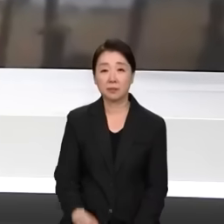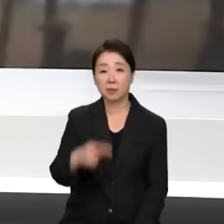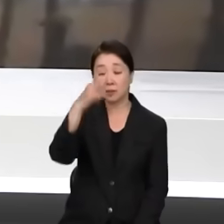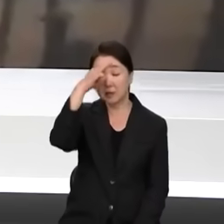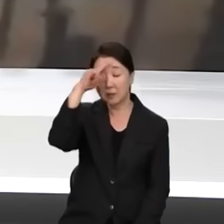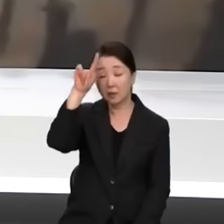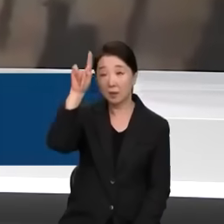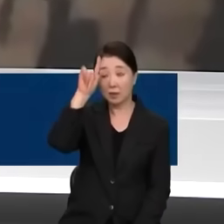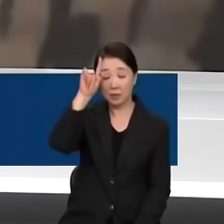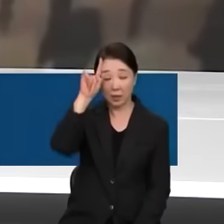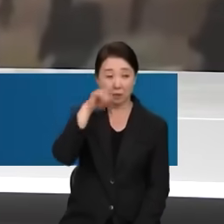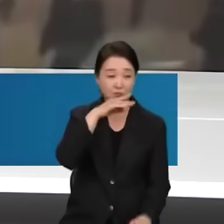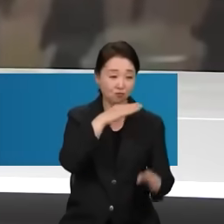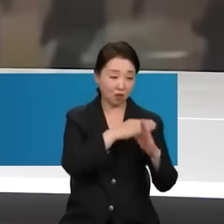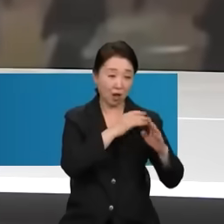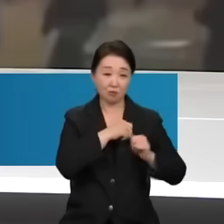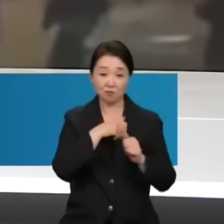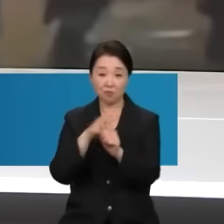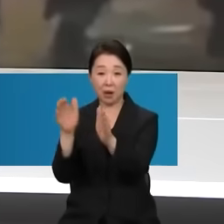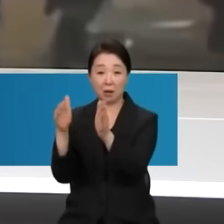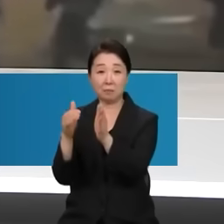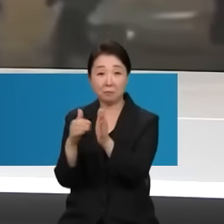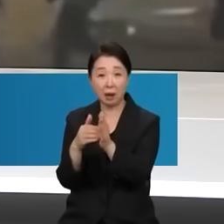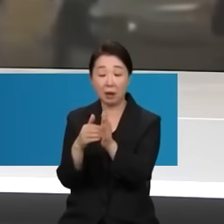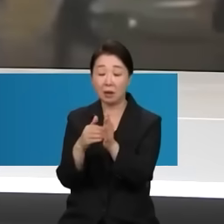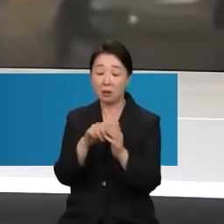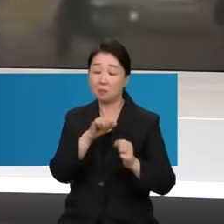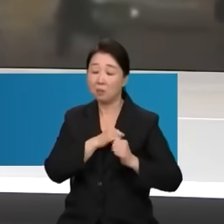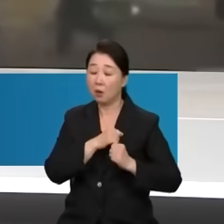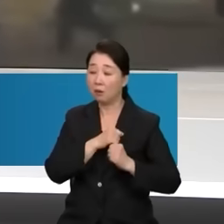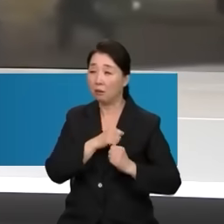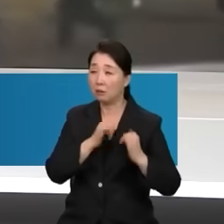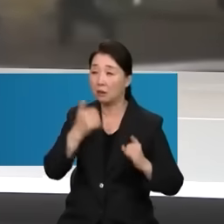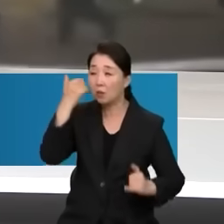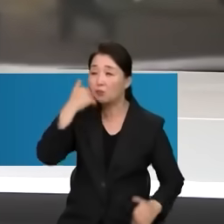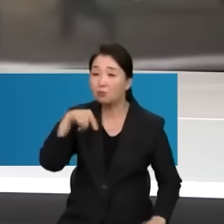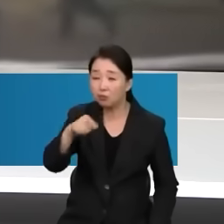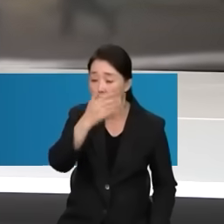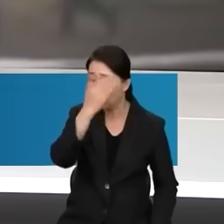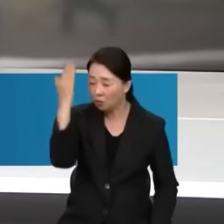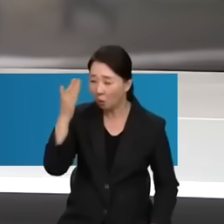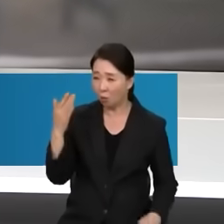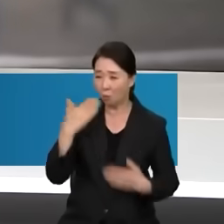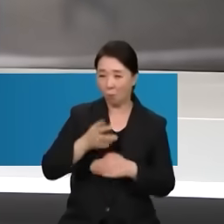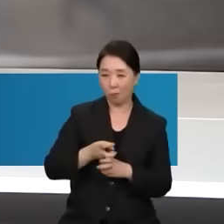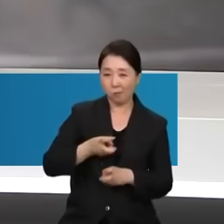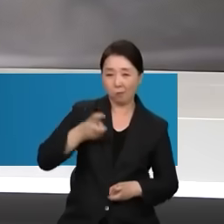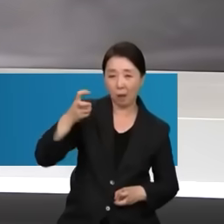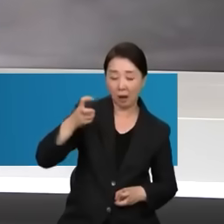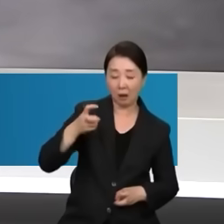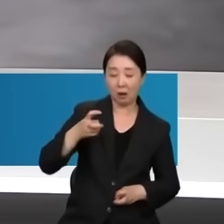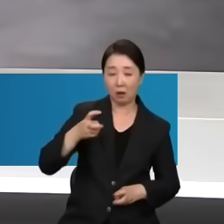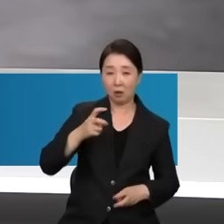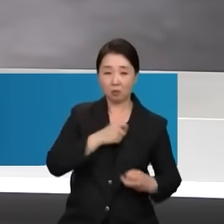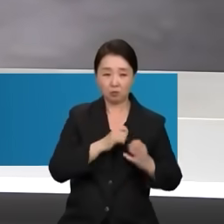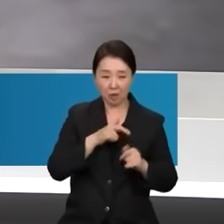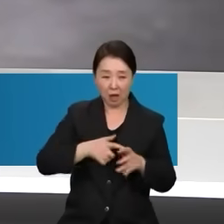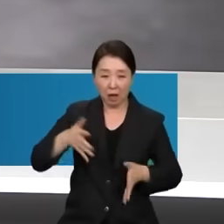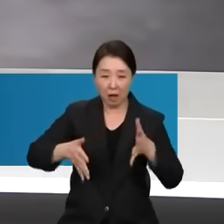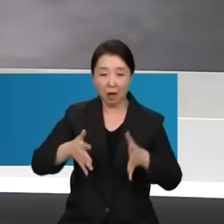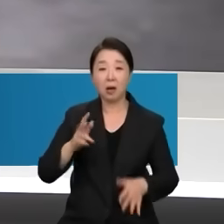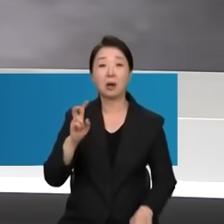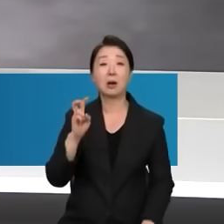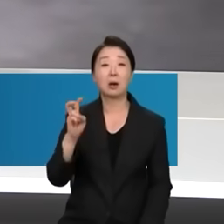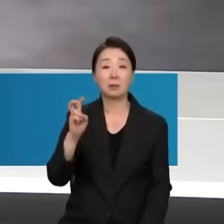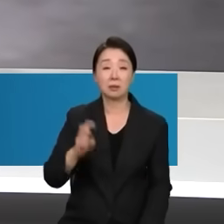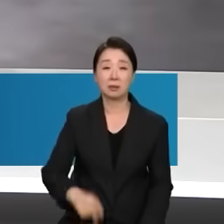러시아에 파병된 북한군이 어떤 병사들인지를 두고 너무 젊고 왜소하다며 초짜 군인들일 거란 주장이 미국